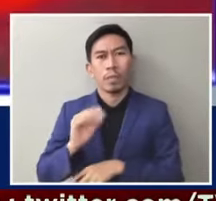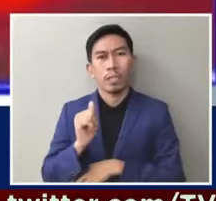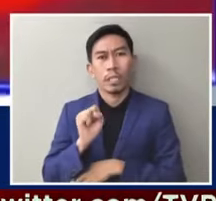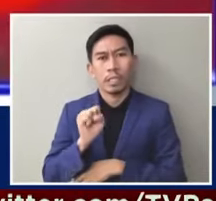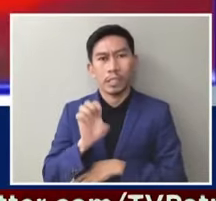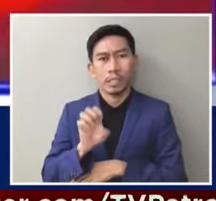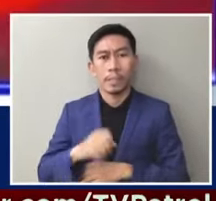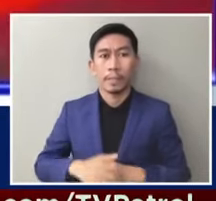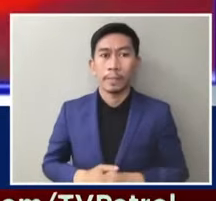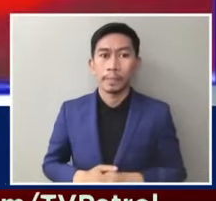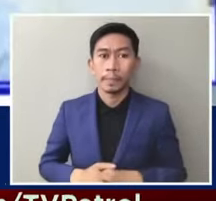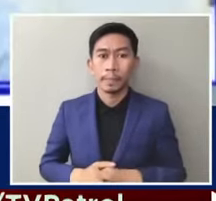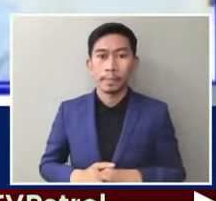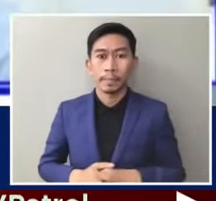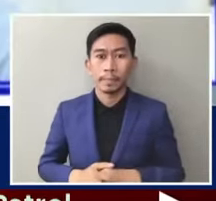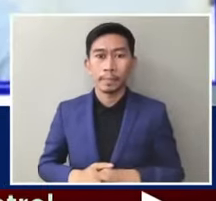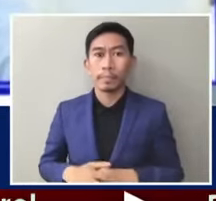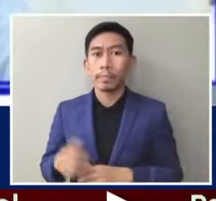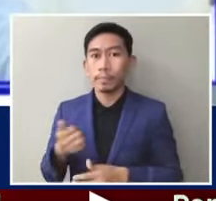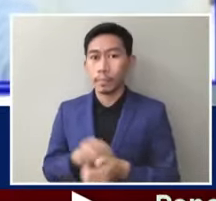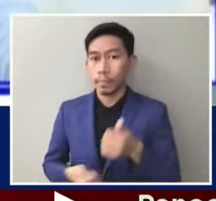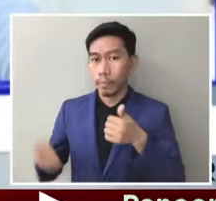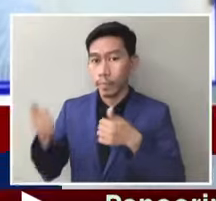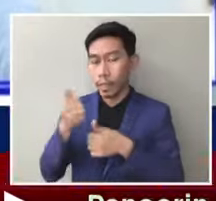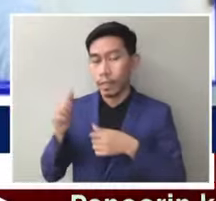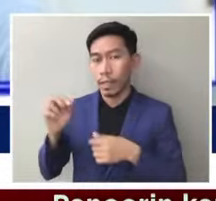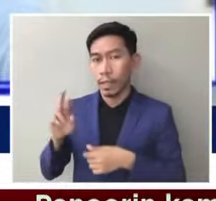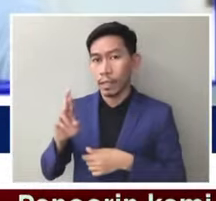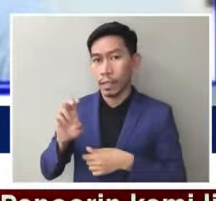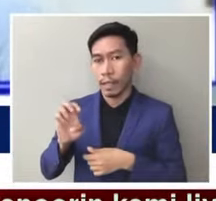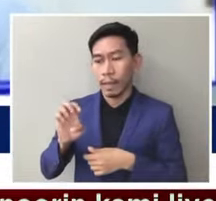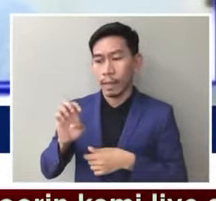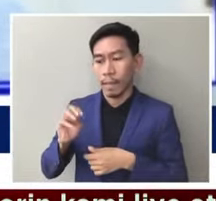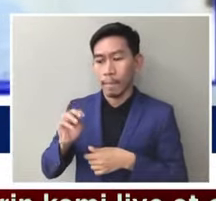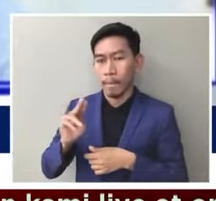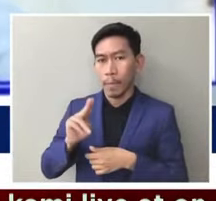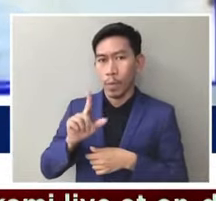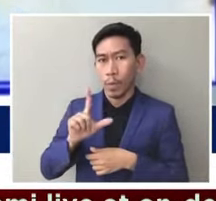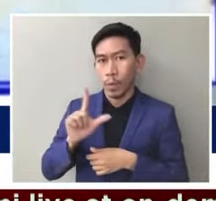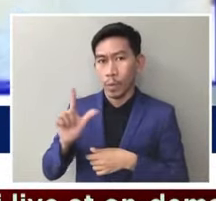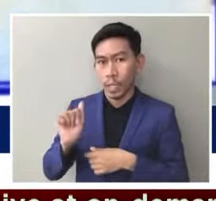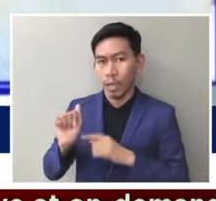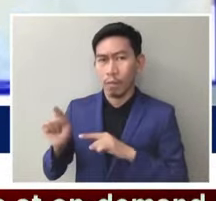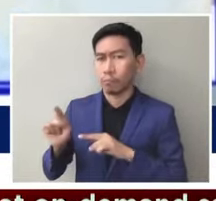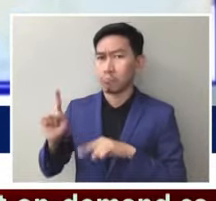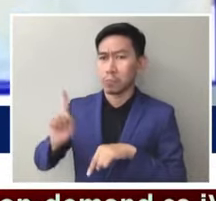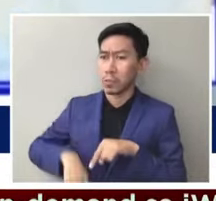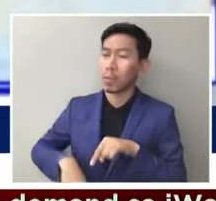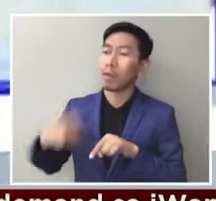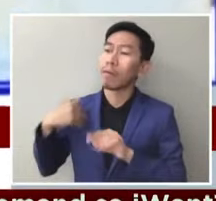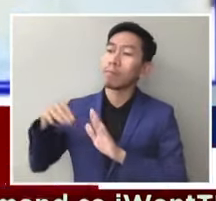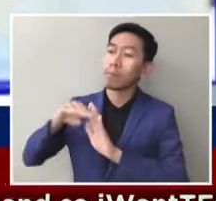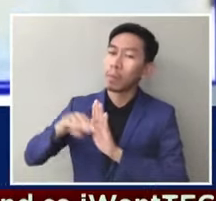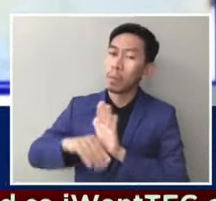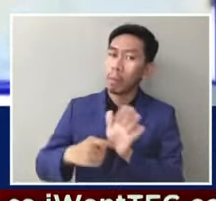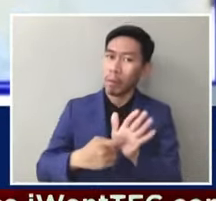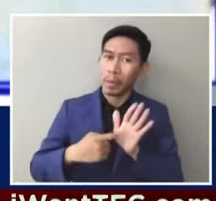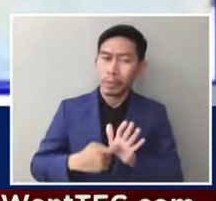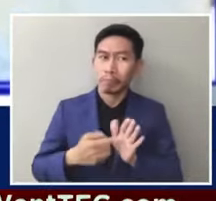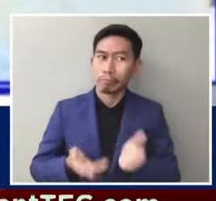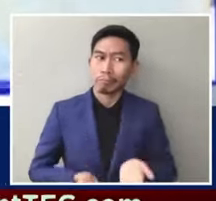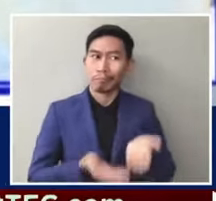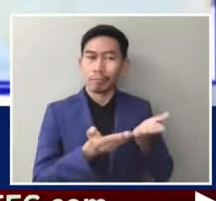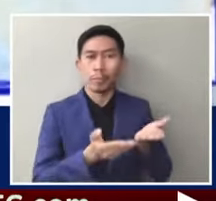Ayon kay Secretary Remulla, walang karapatang maglatag ng kondisyon si Quiboloy sa korte sakaling magdesisyon ito na